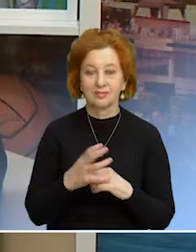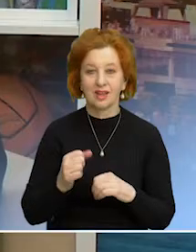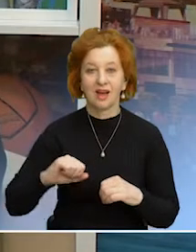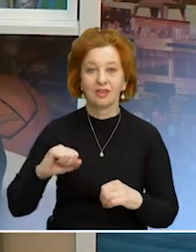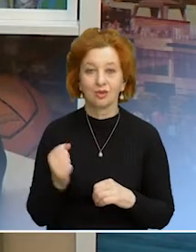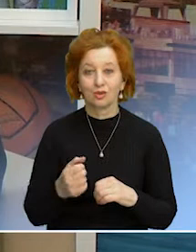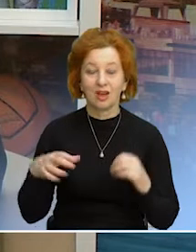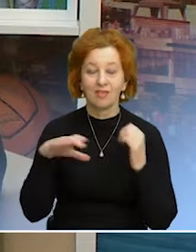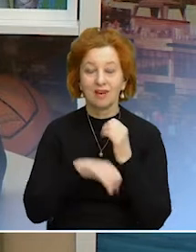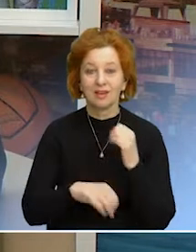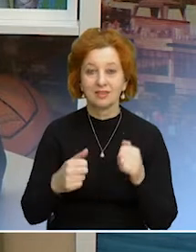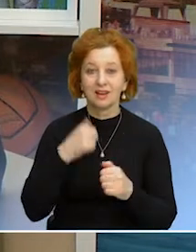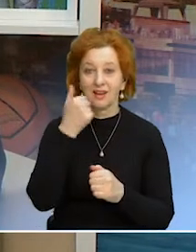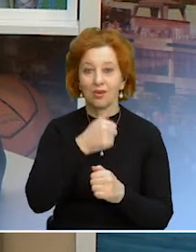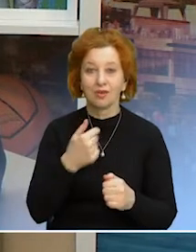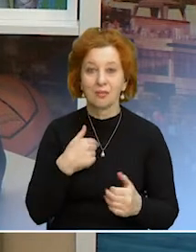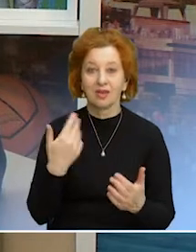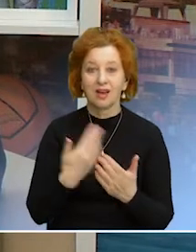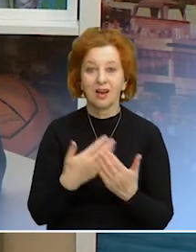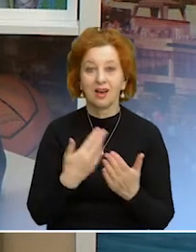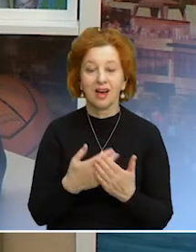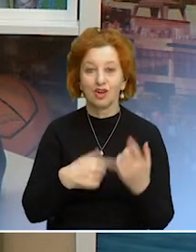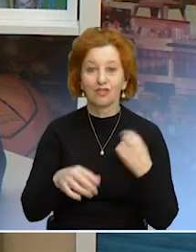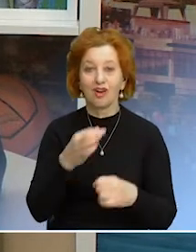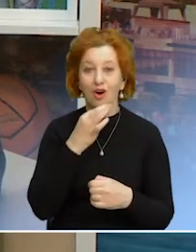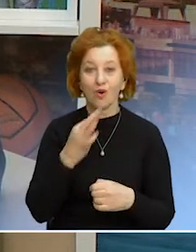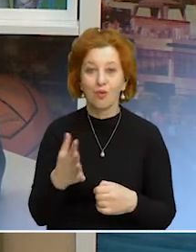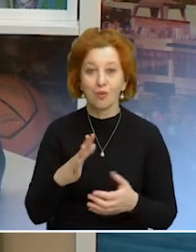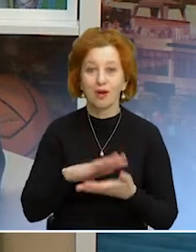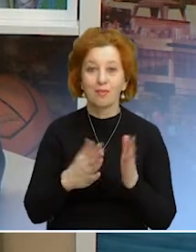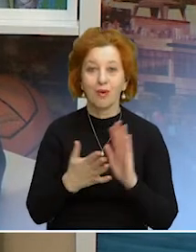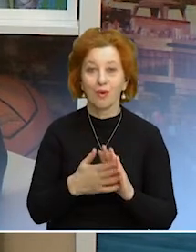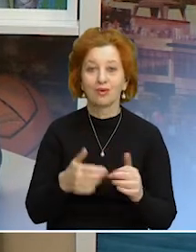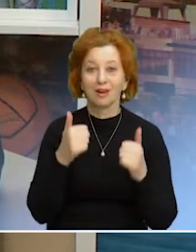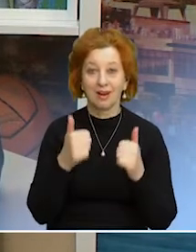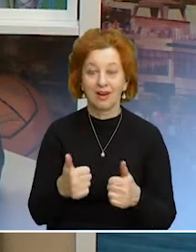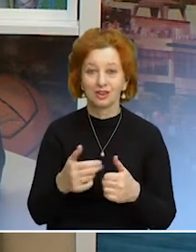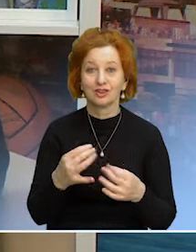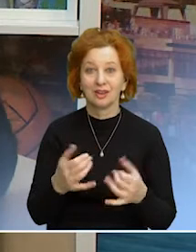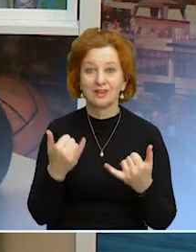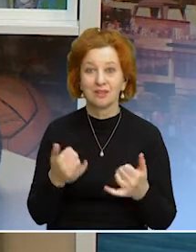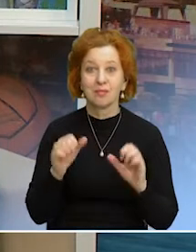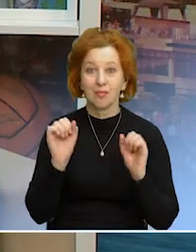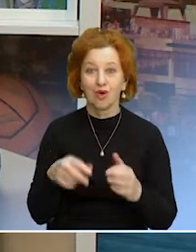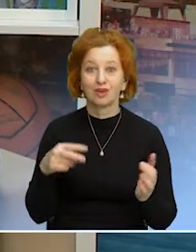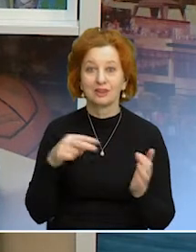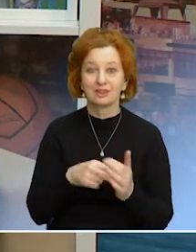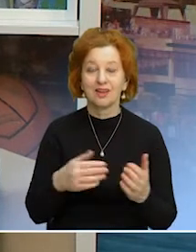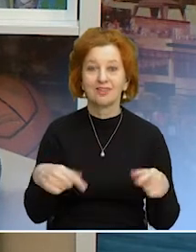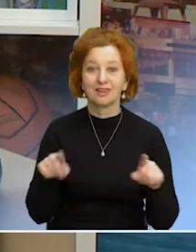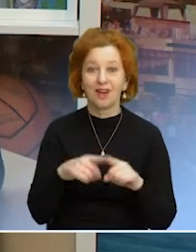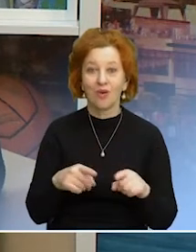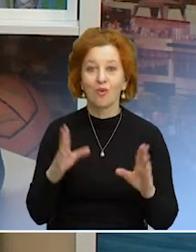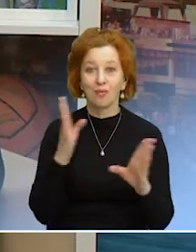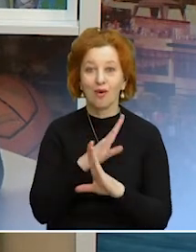А, друзья, в конце года, мне кажется, уже, в принципе, любые погодные условия хороши. Ну, год заканчивается, поэтому можно ставить здесь